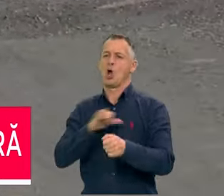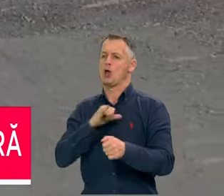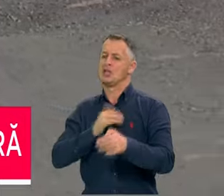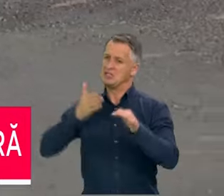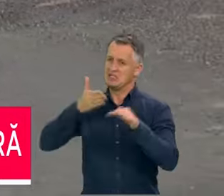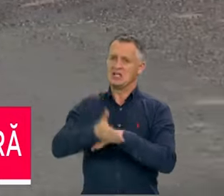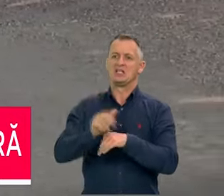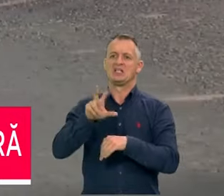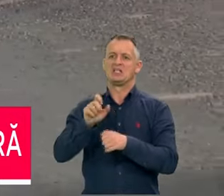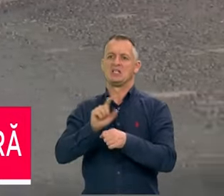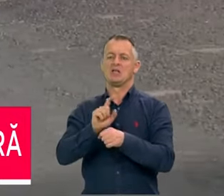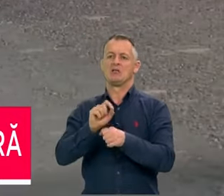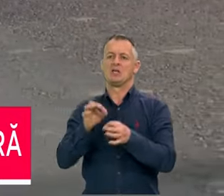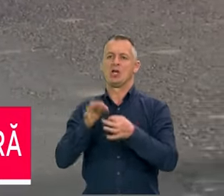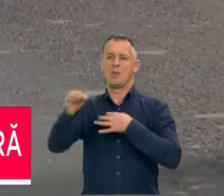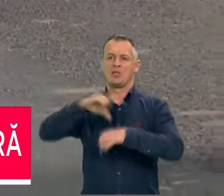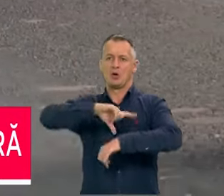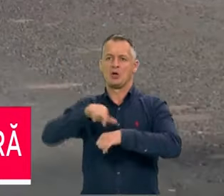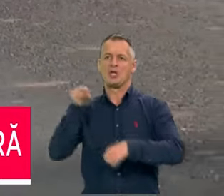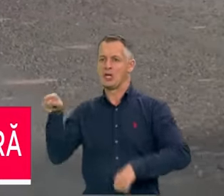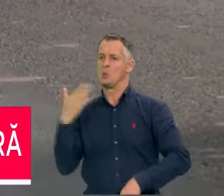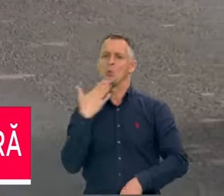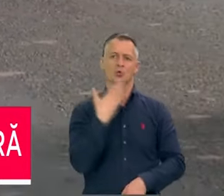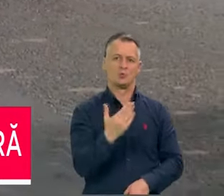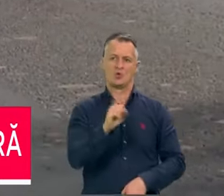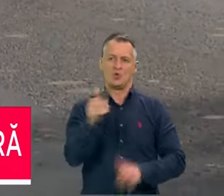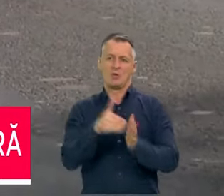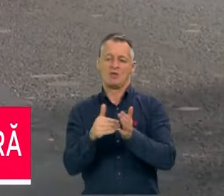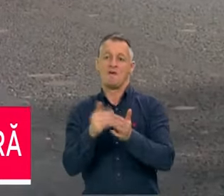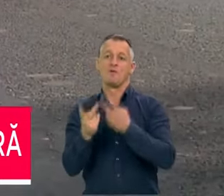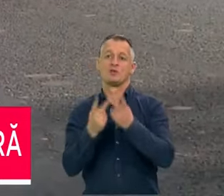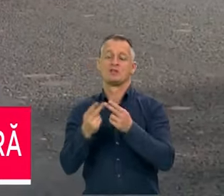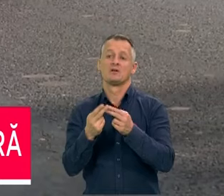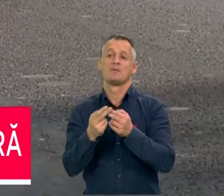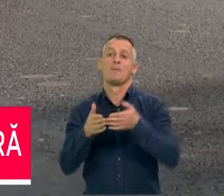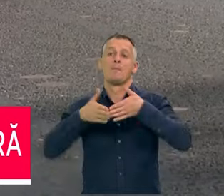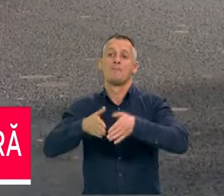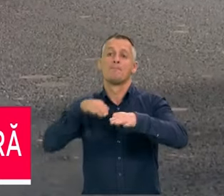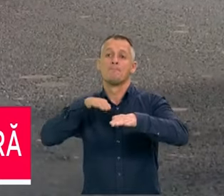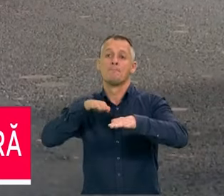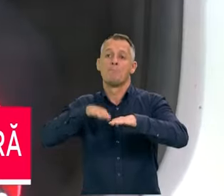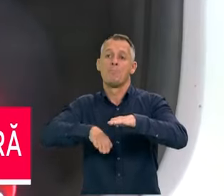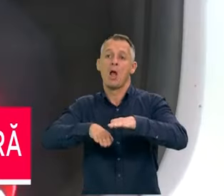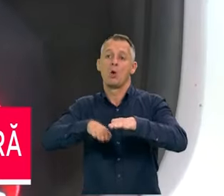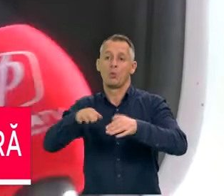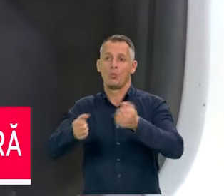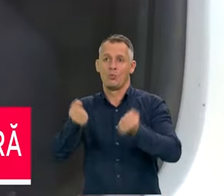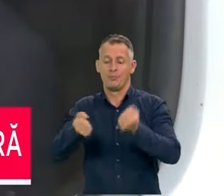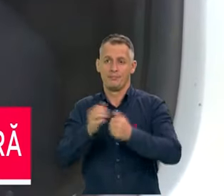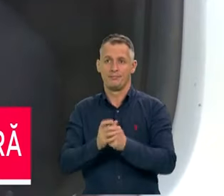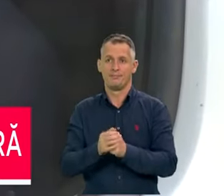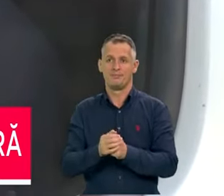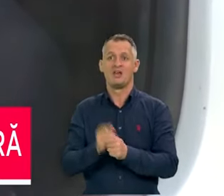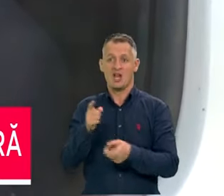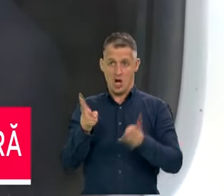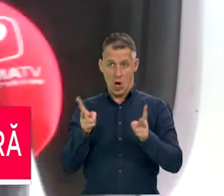30 km/h sunt mulțumiți că nu trebuie să mai folose b e bun că avem E normal